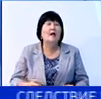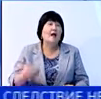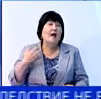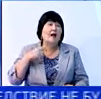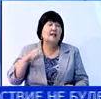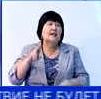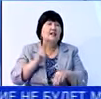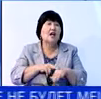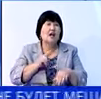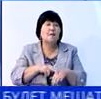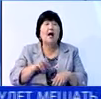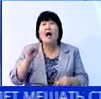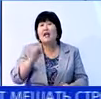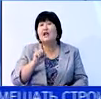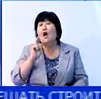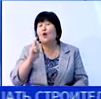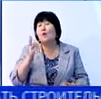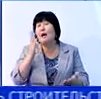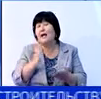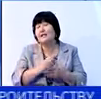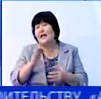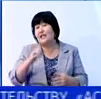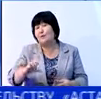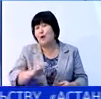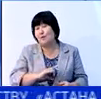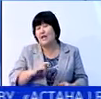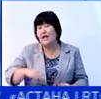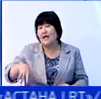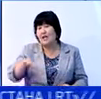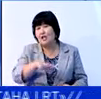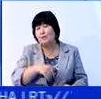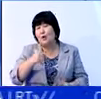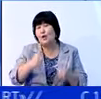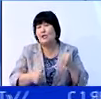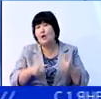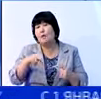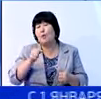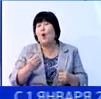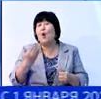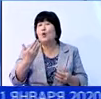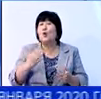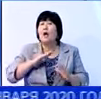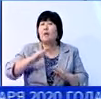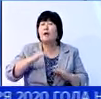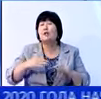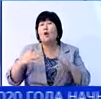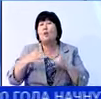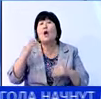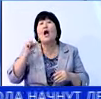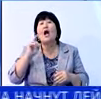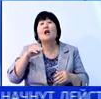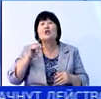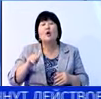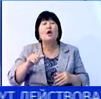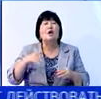Кызылординский полицейский Аскар Конкабаев стал серебряным призером республиканского чемпионата по рукопашному бою в Ахтау.